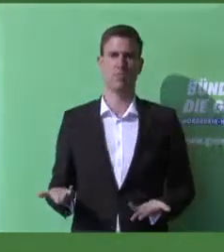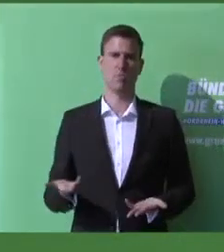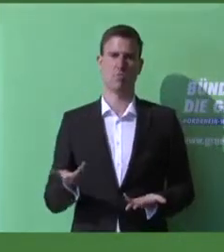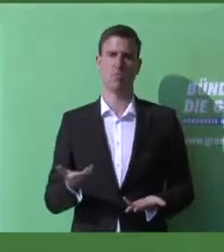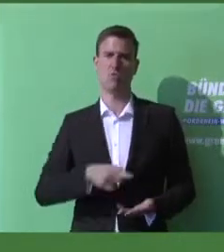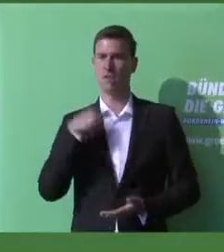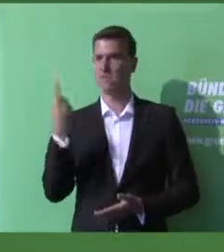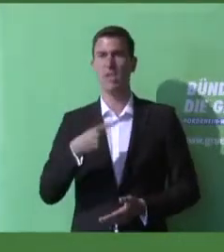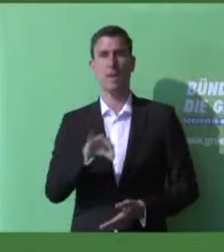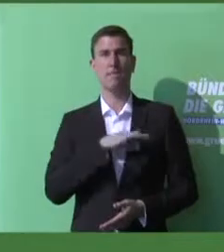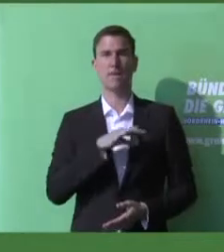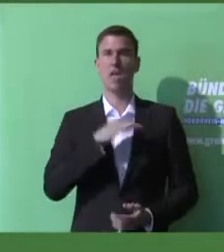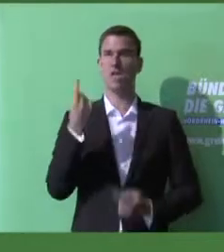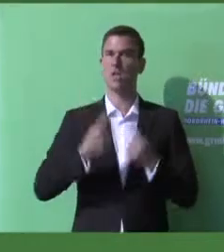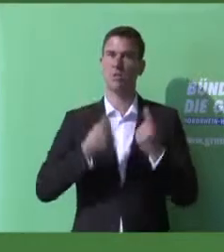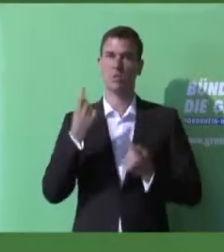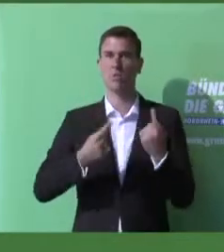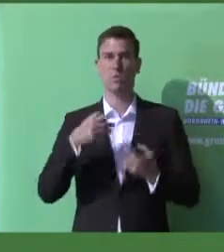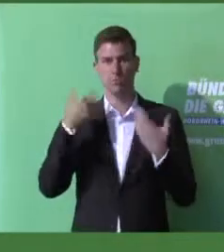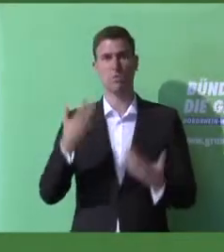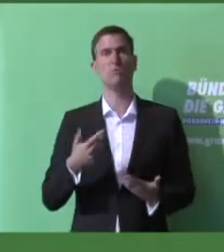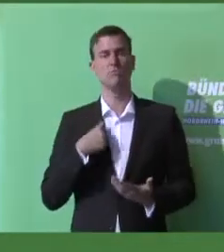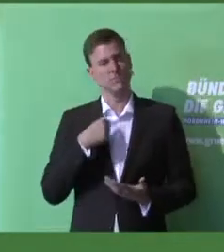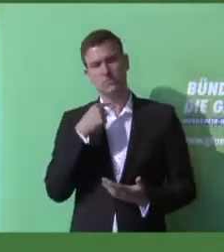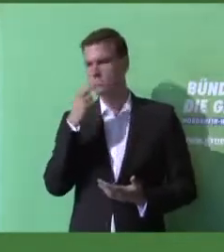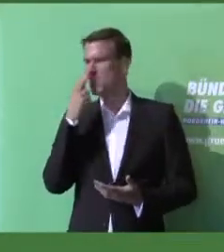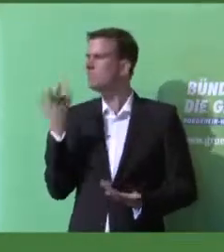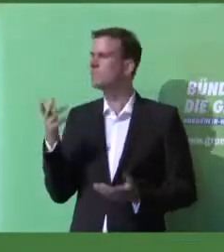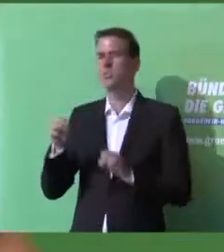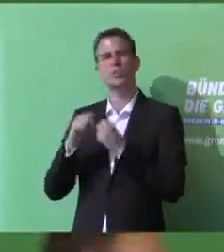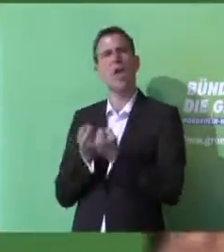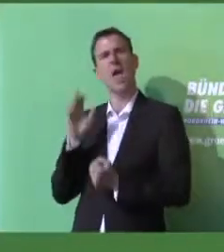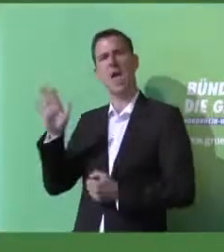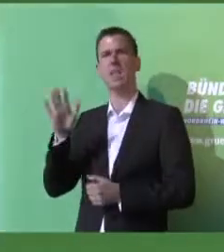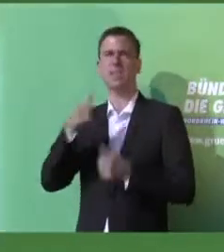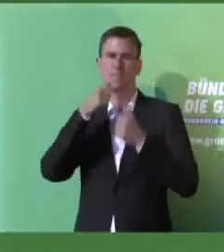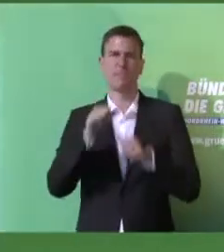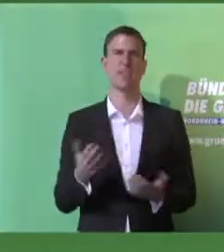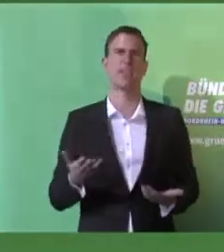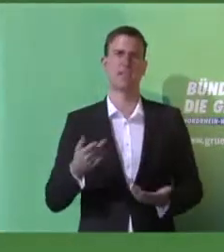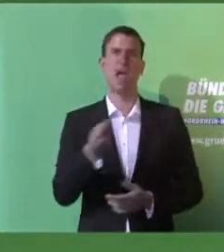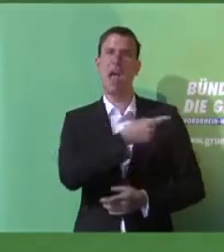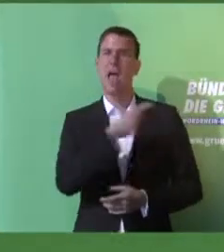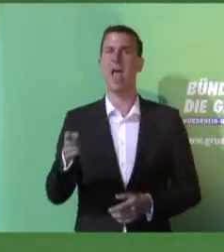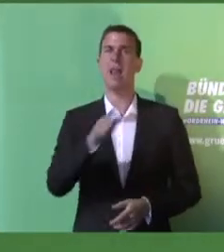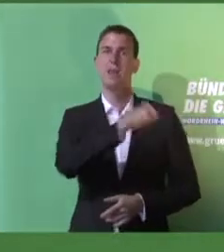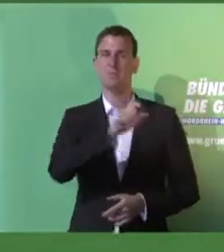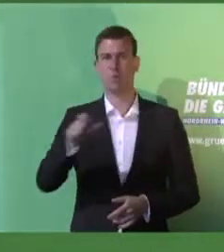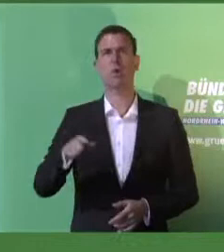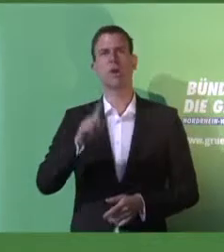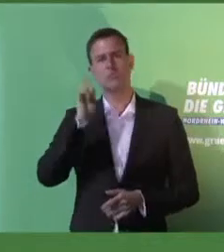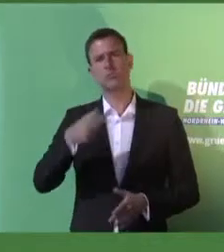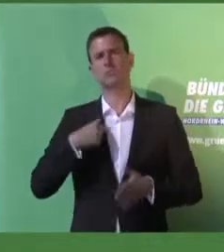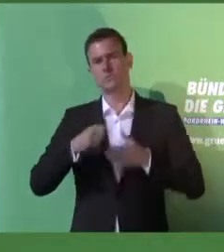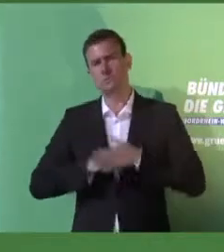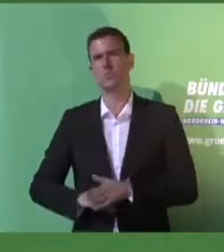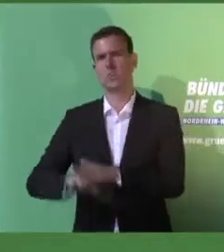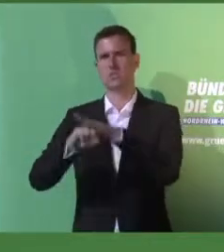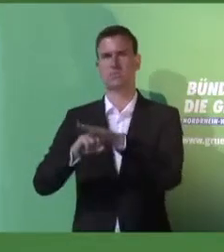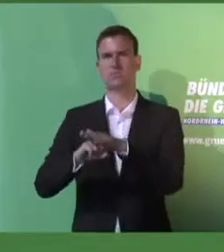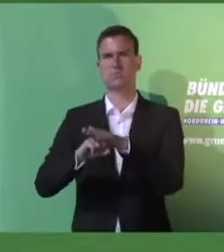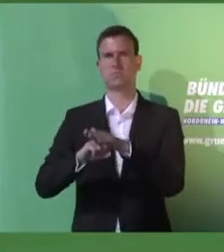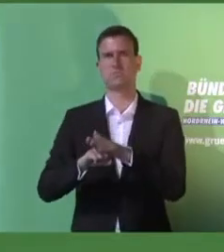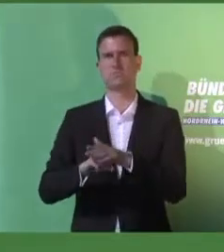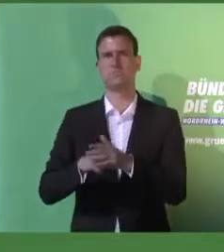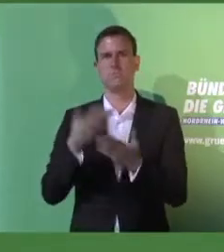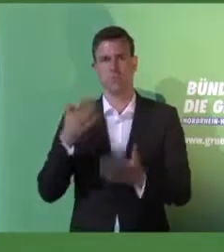Grünen sehen den Staat da in der Pflicht, alle Bürgerinnen und Bürger zu unterstützen, die sich